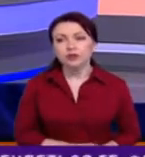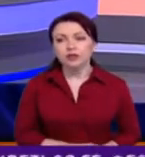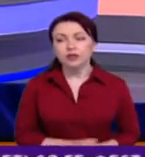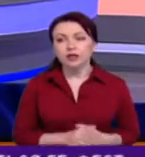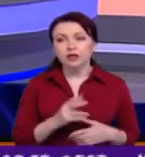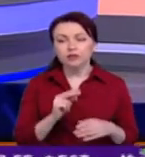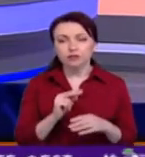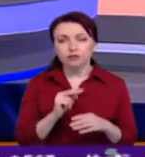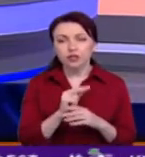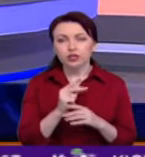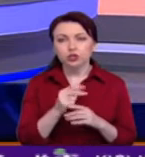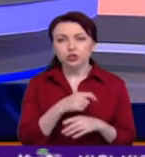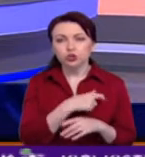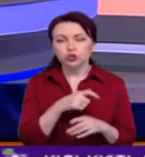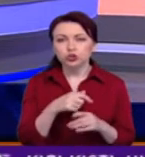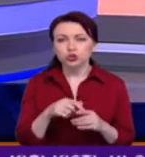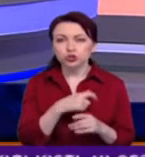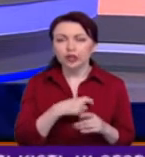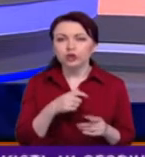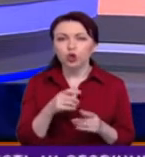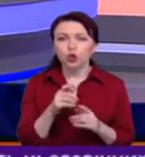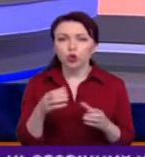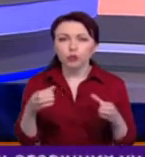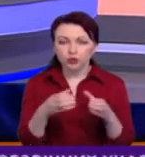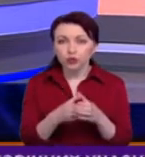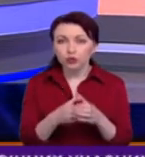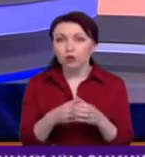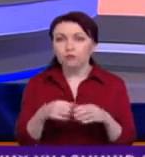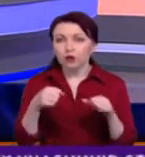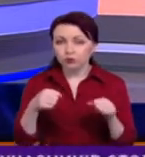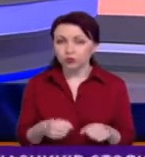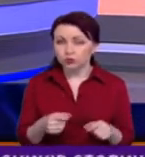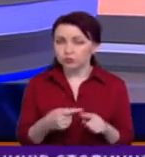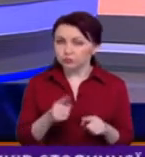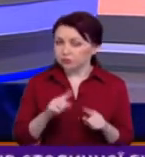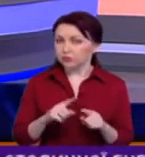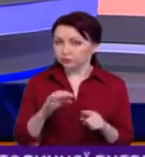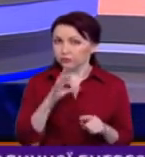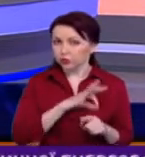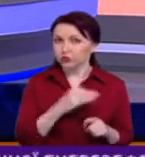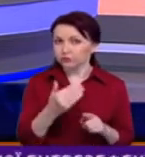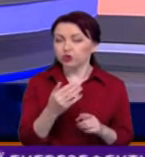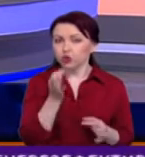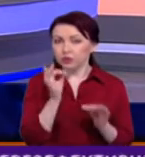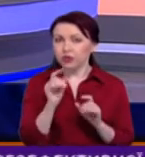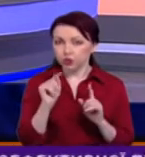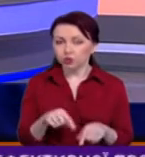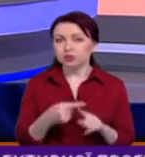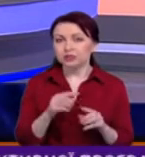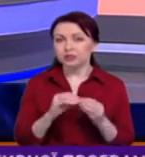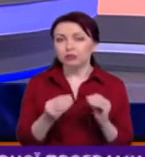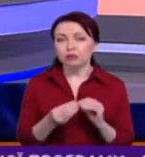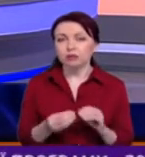член комітету з питань правової політики і правосуддя, і тут така ситуація. Ну, гріх було б не використати і ваш коментар, в тому числі, до цієї